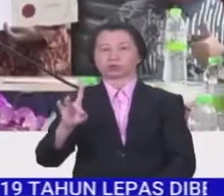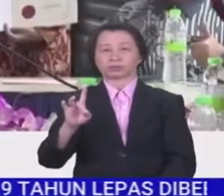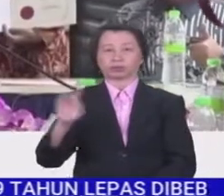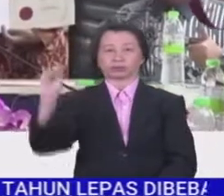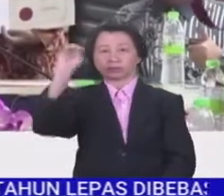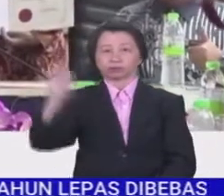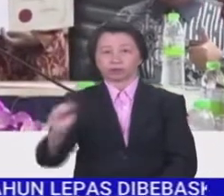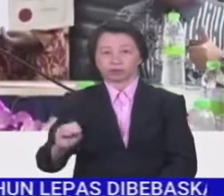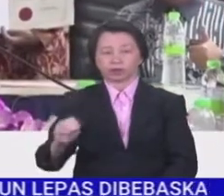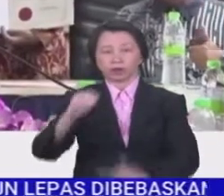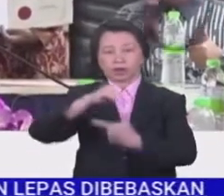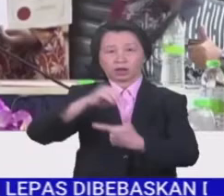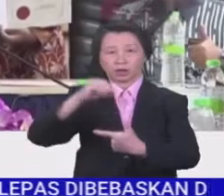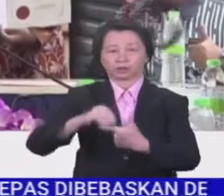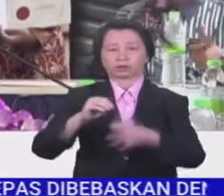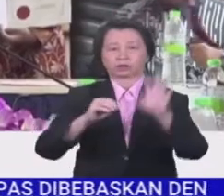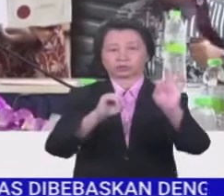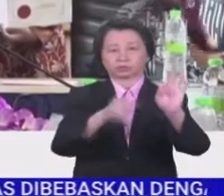58.18% atau